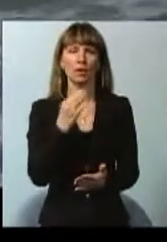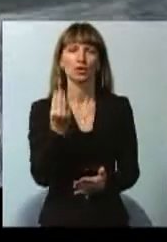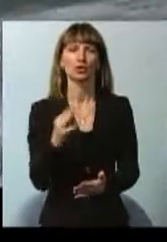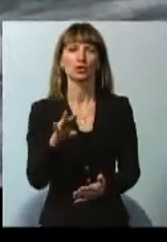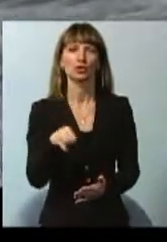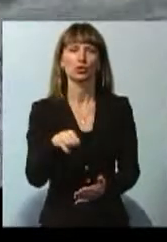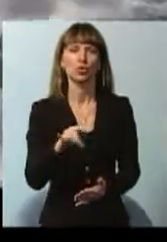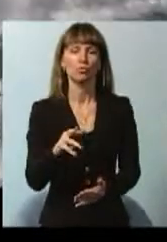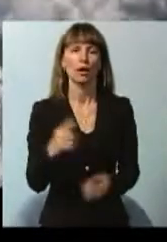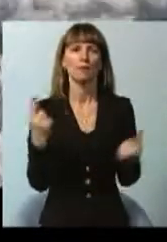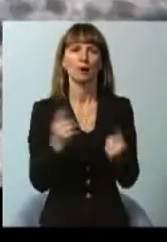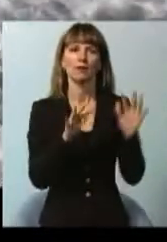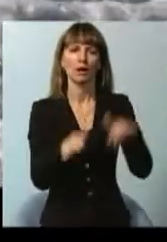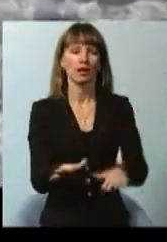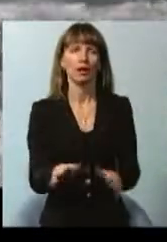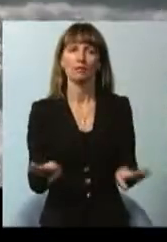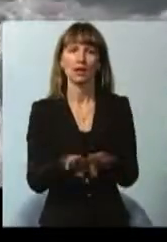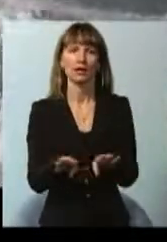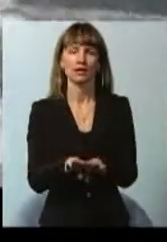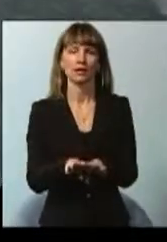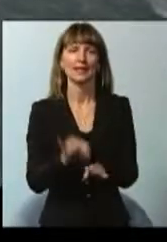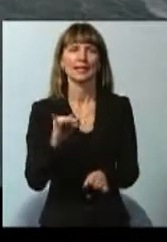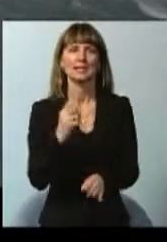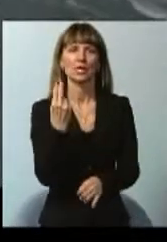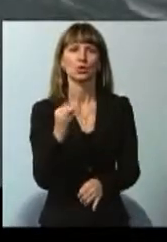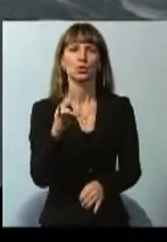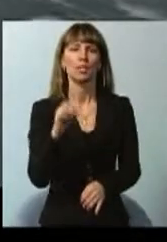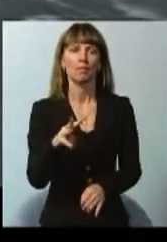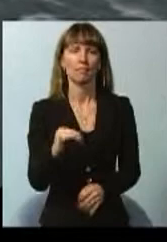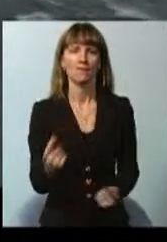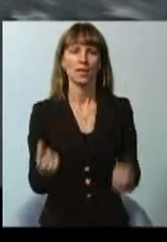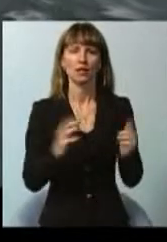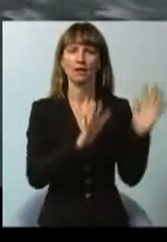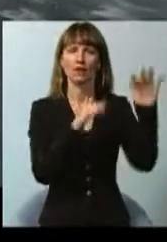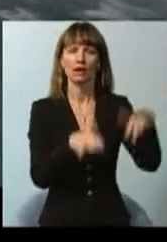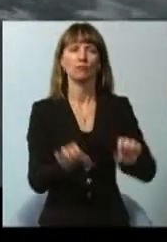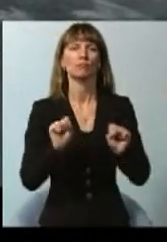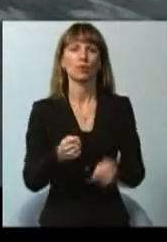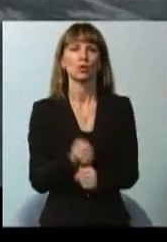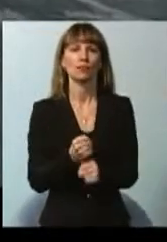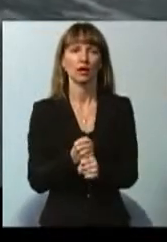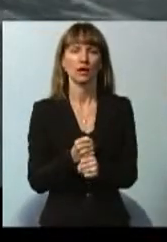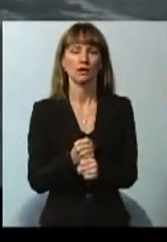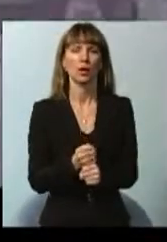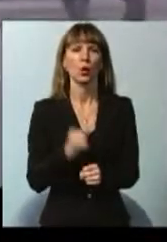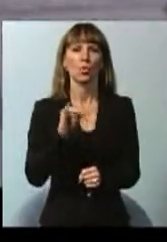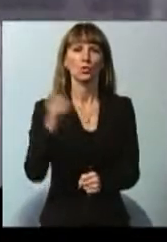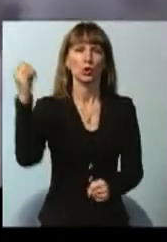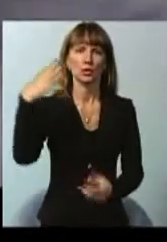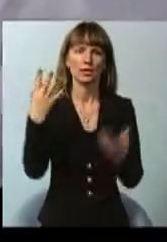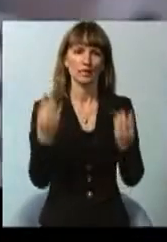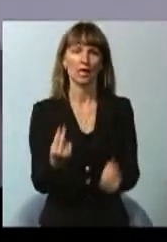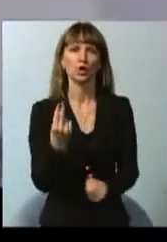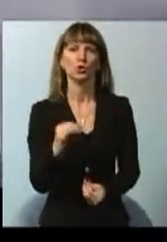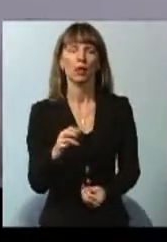Але звичайні хвилі не йдуть ні в яке порівняння із цунамі. Величезною хвилою, що може утворитися навіть у сонячний день.